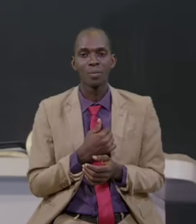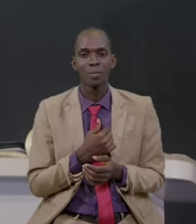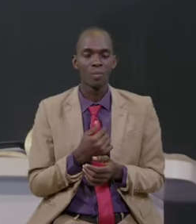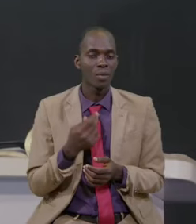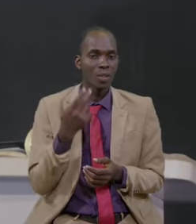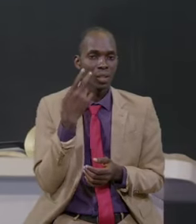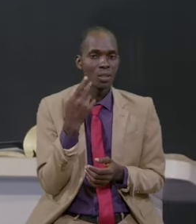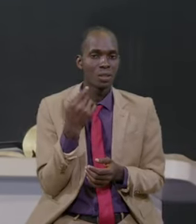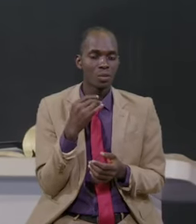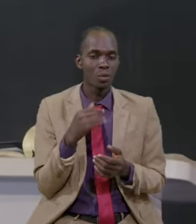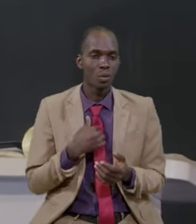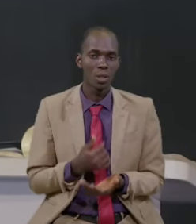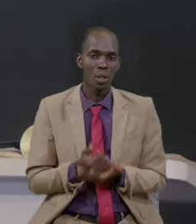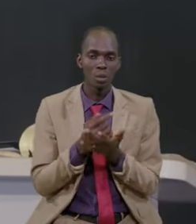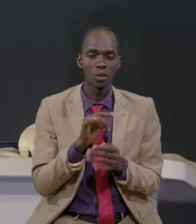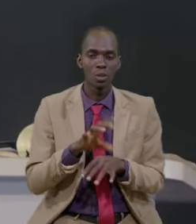soit sanctifiée.